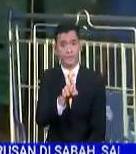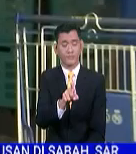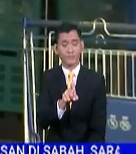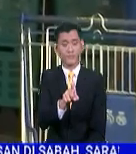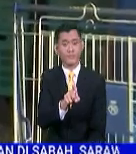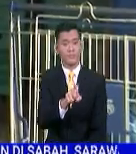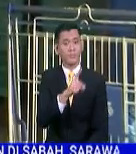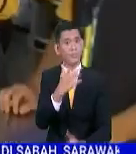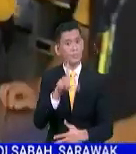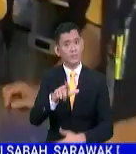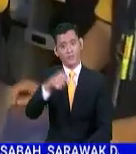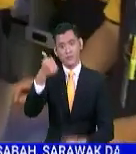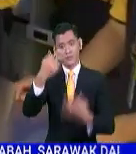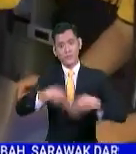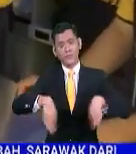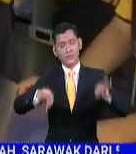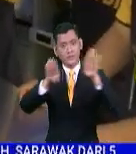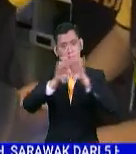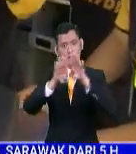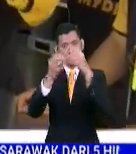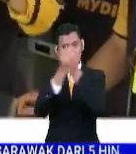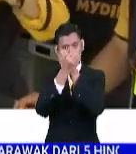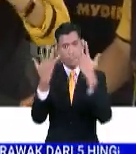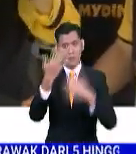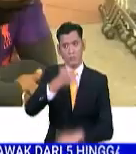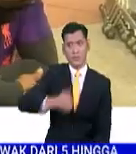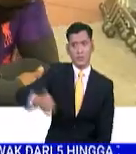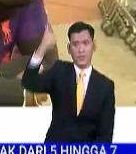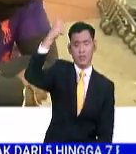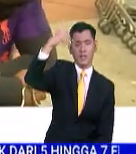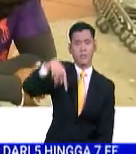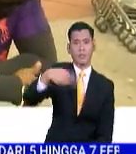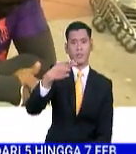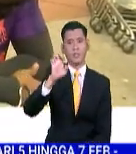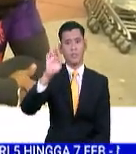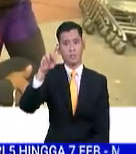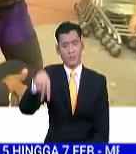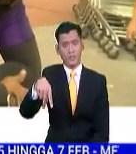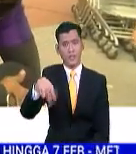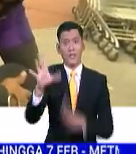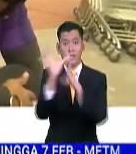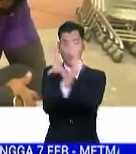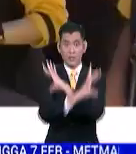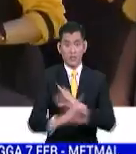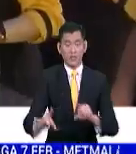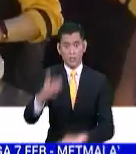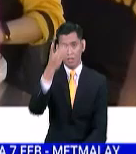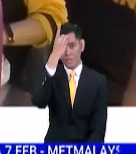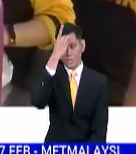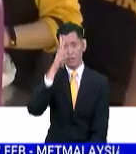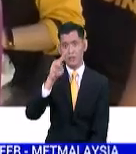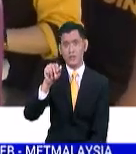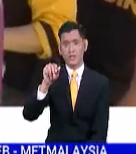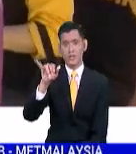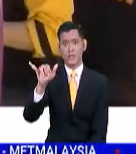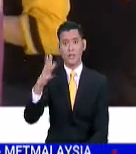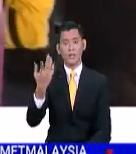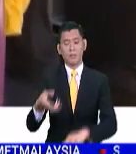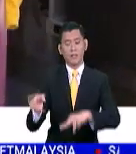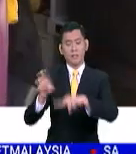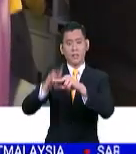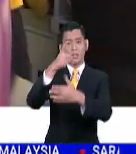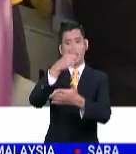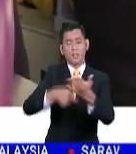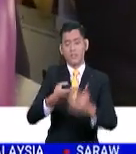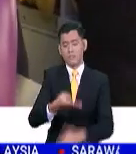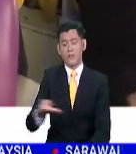Dalam perkembangan berkaitan, pengarah Kementerian Perdagangan Dalam Negeri dan Hal Ehwal Pengguna Sarawak, Datuk Stanley Tan berkata, kenaikan harga